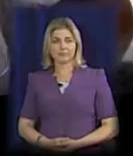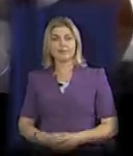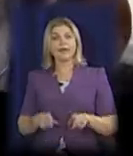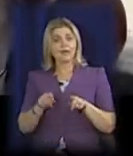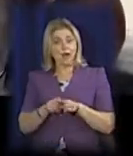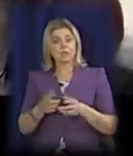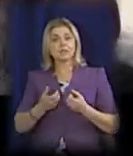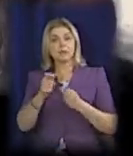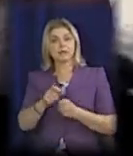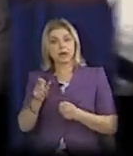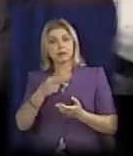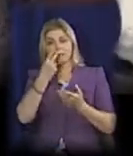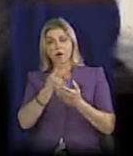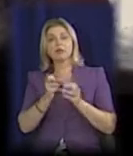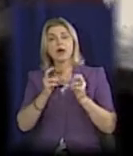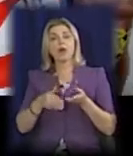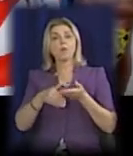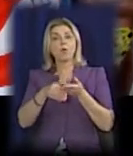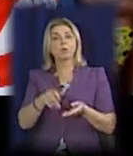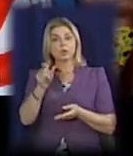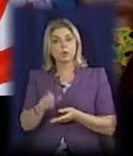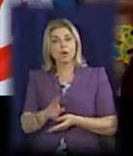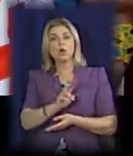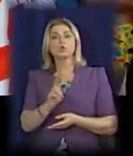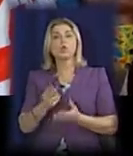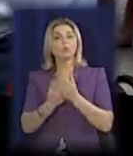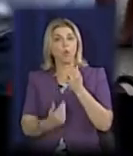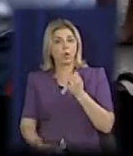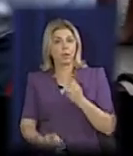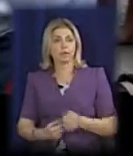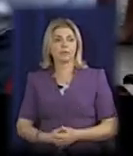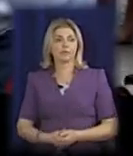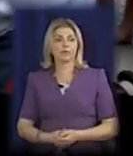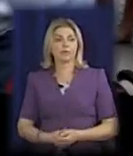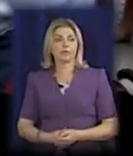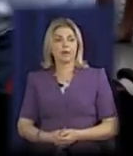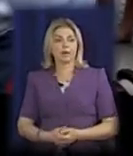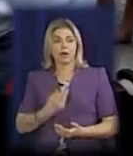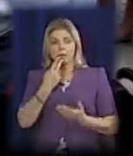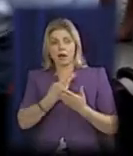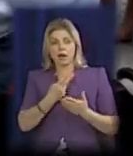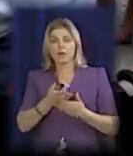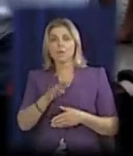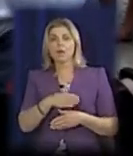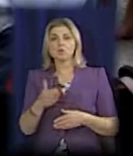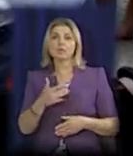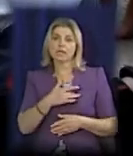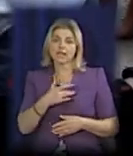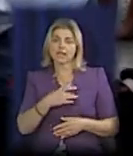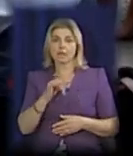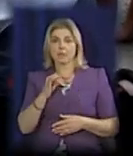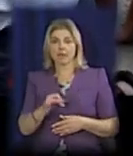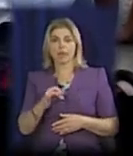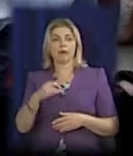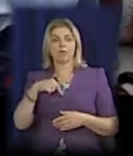Також рятувальники показали, як допомогти людині, яка тоне. Нам треба качнути серце між грудною клеткою і позвонком, тобто достатньо глибоко,